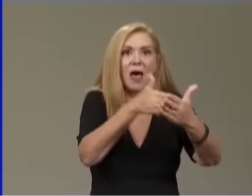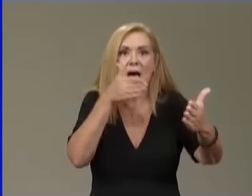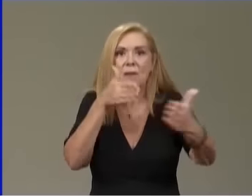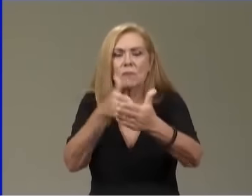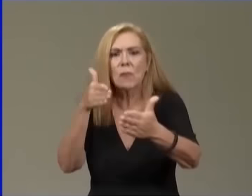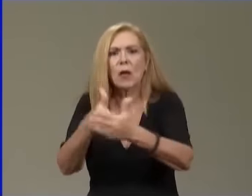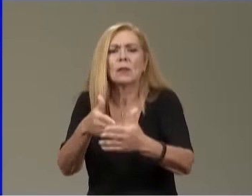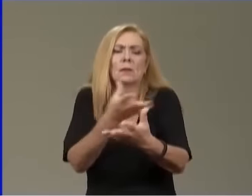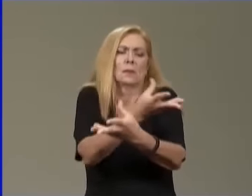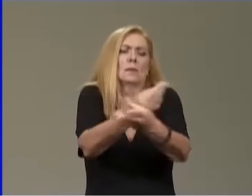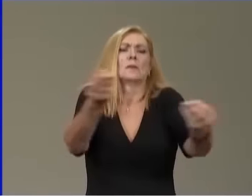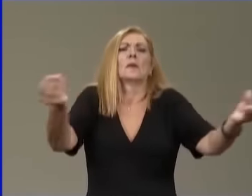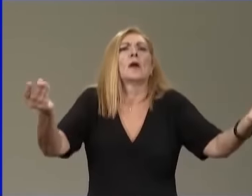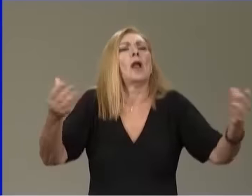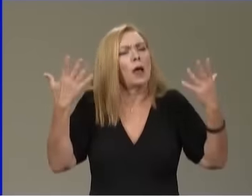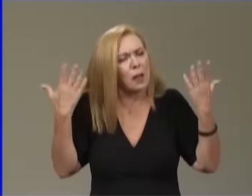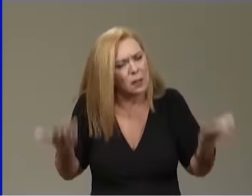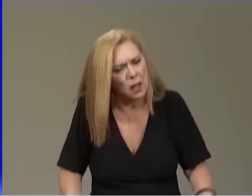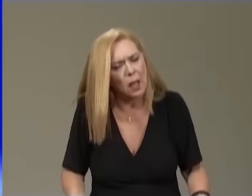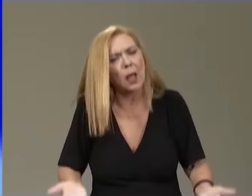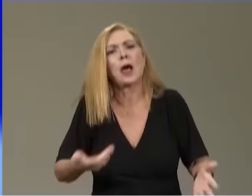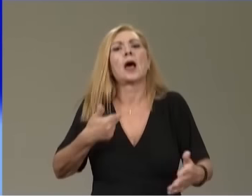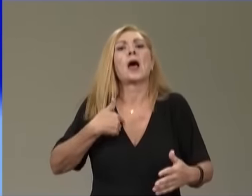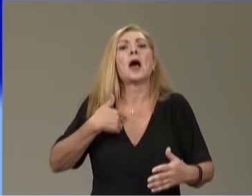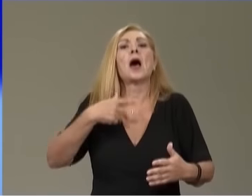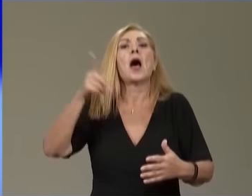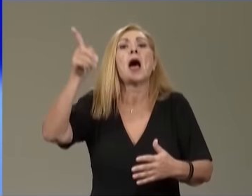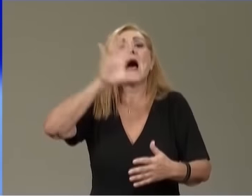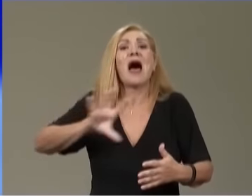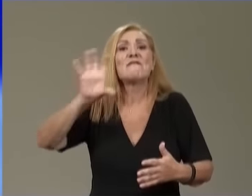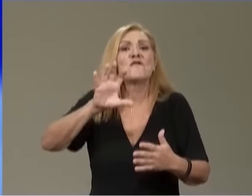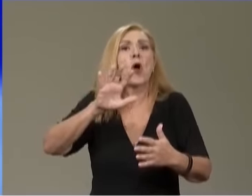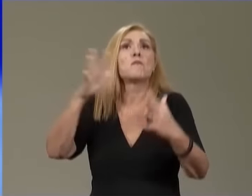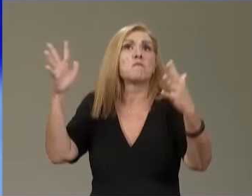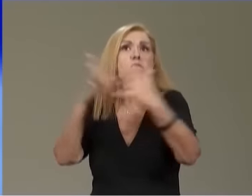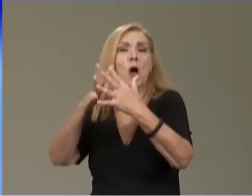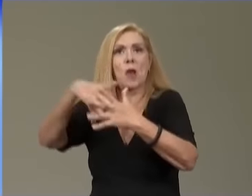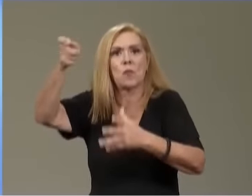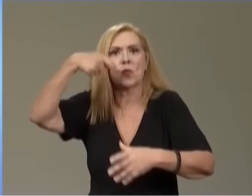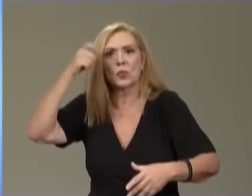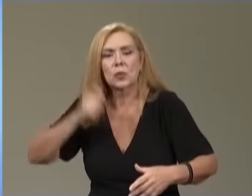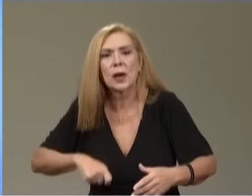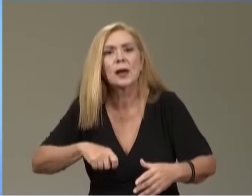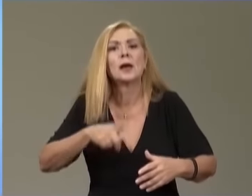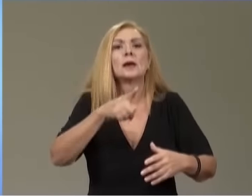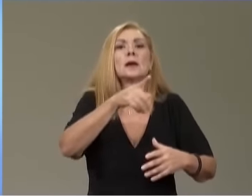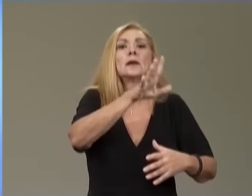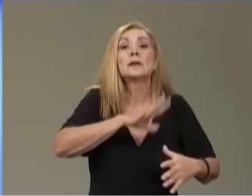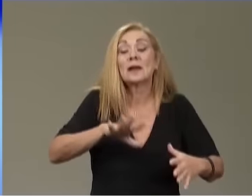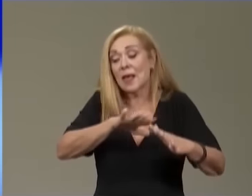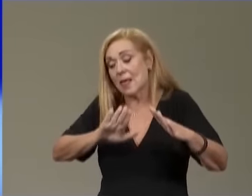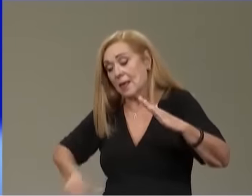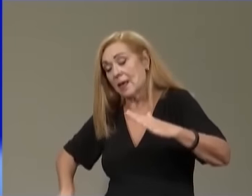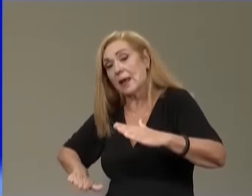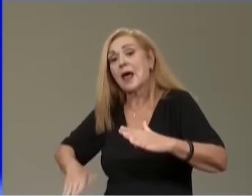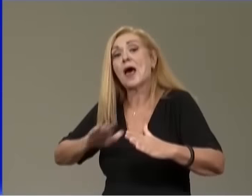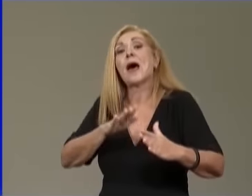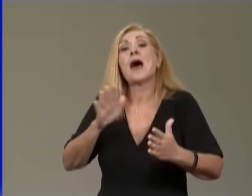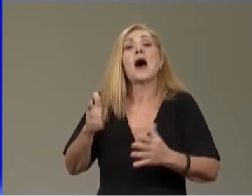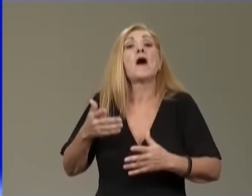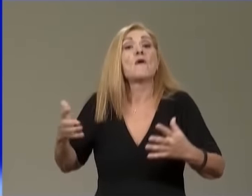και παραμένουν πολλά. Έχουμε πόλεμο στην καρδιά της Ηπείρου, φωτιά στο υπογάστριο της περιοχής μας,